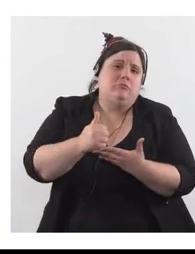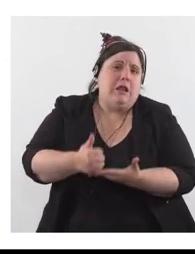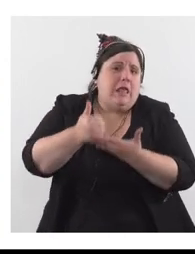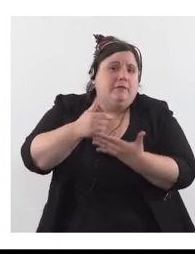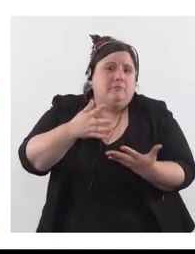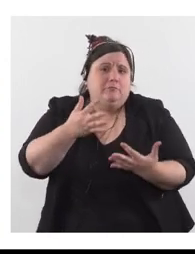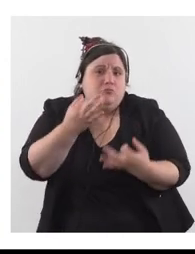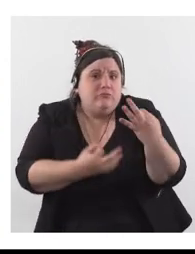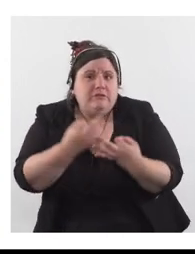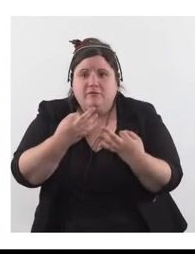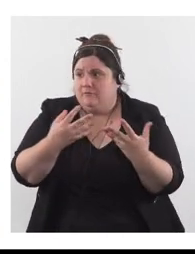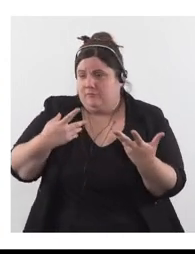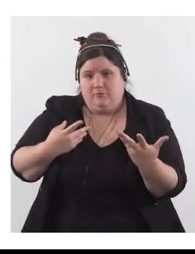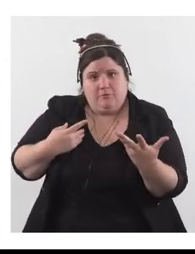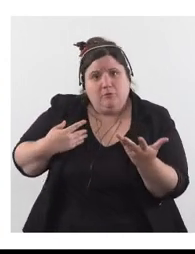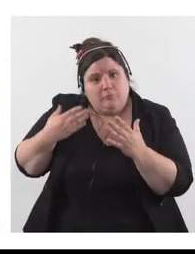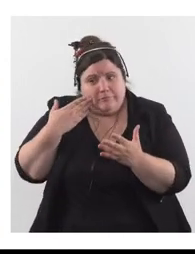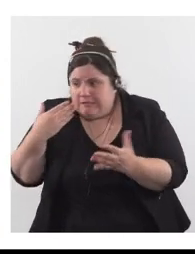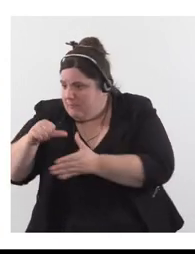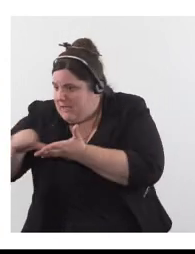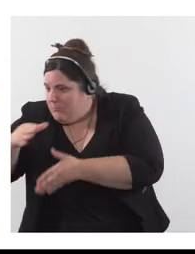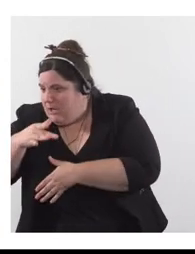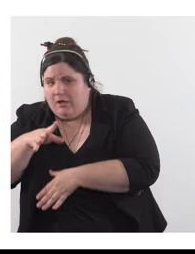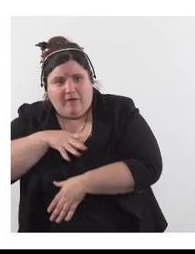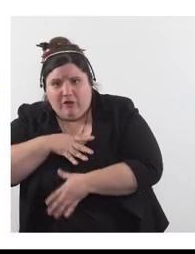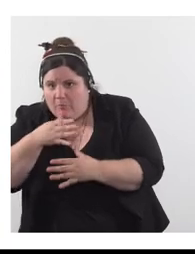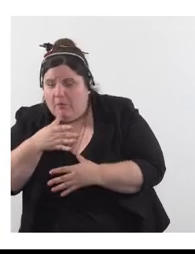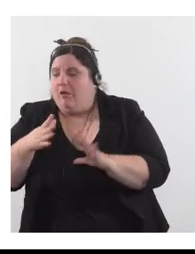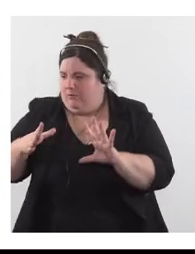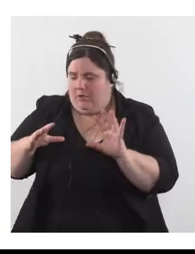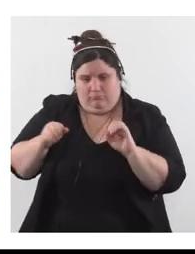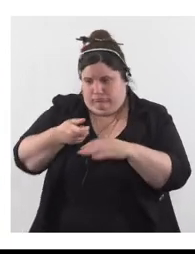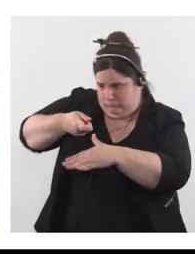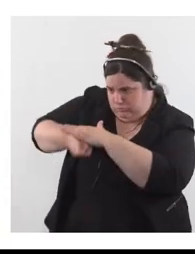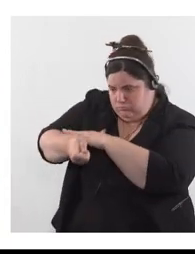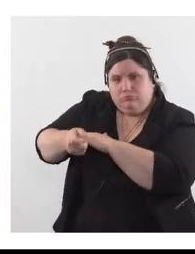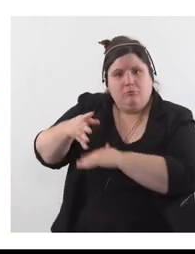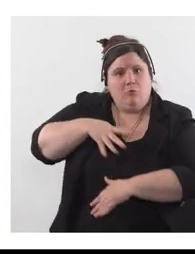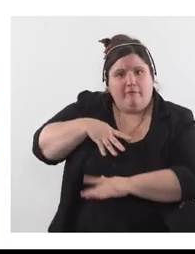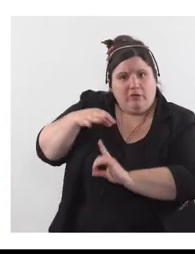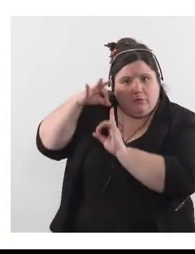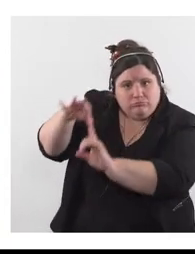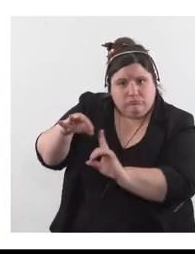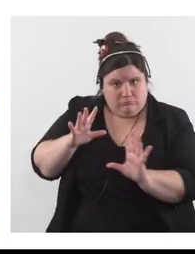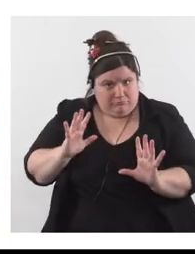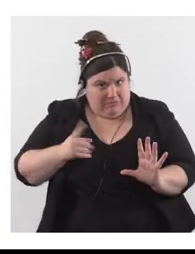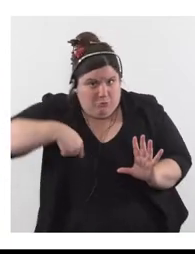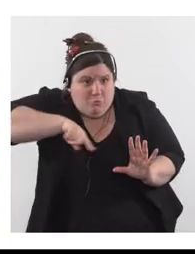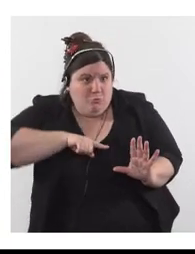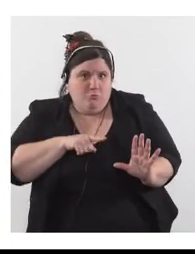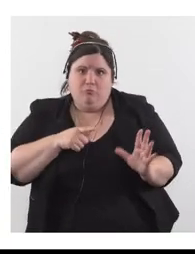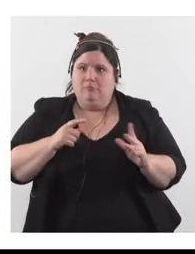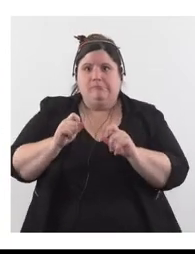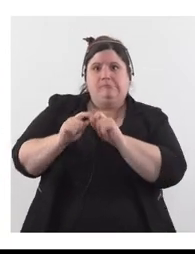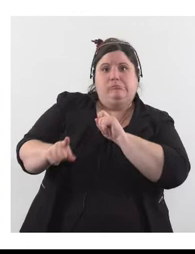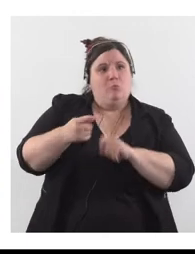le paiement des frais de justice des victimes. Merci beaucoup. Donc peut-être que, si ça vous va, on fait un tour de table